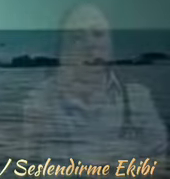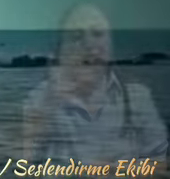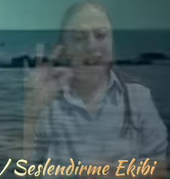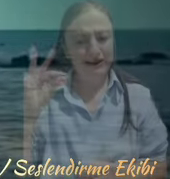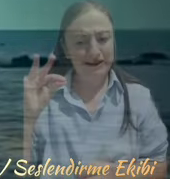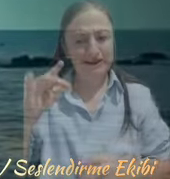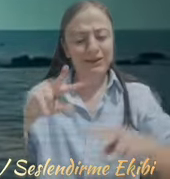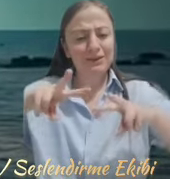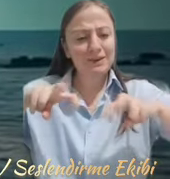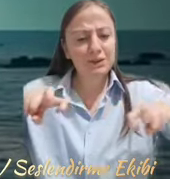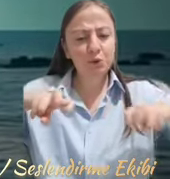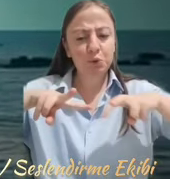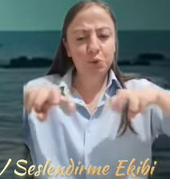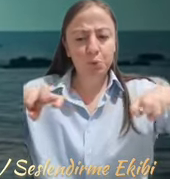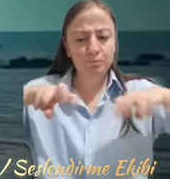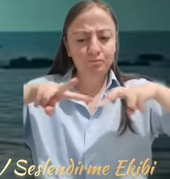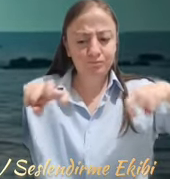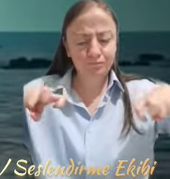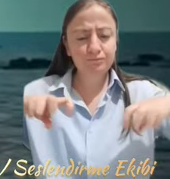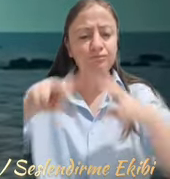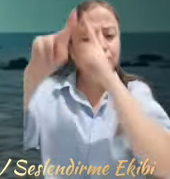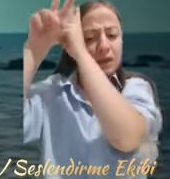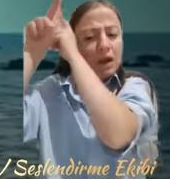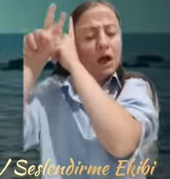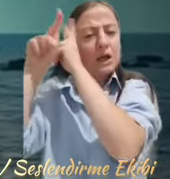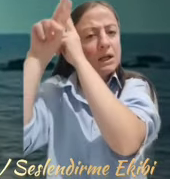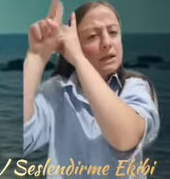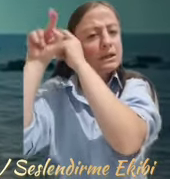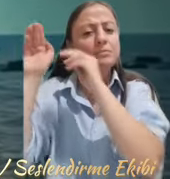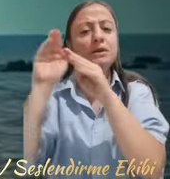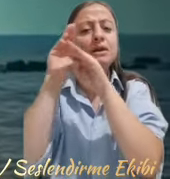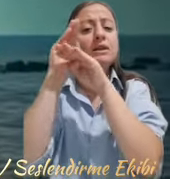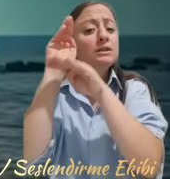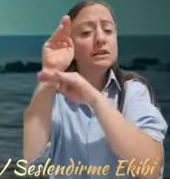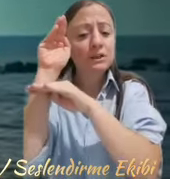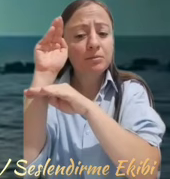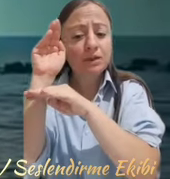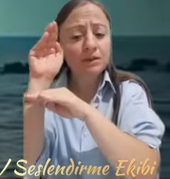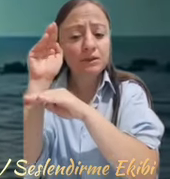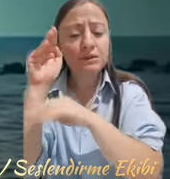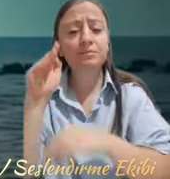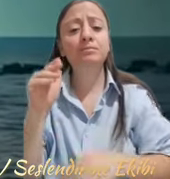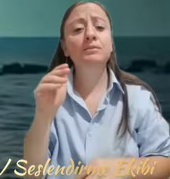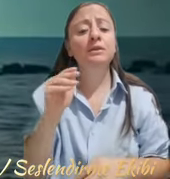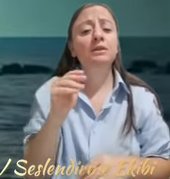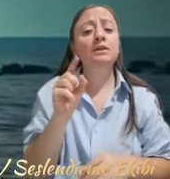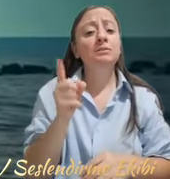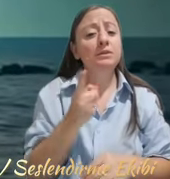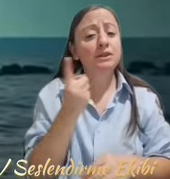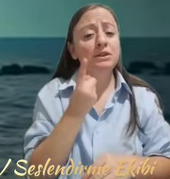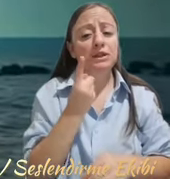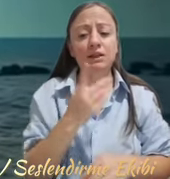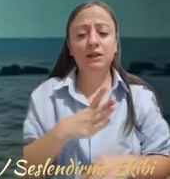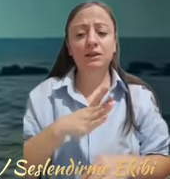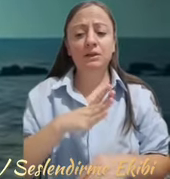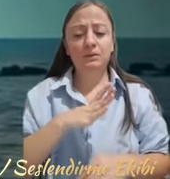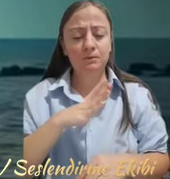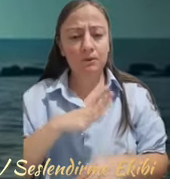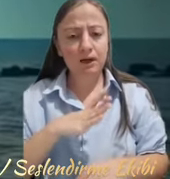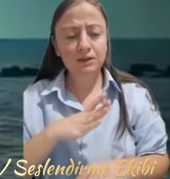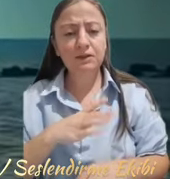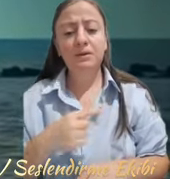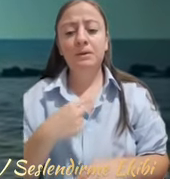Açılmamış kapılarımda hazan, kilidinde saklı düşüm. Kimdi bu kadersizliği yazan?